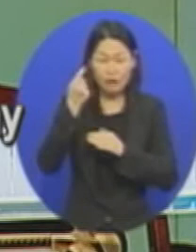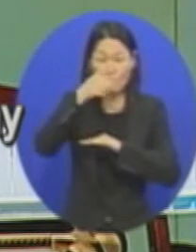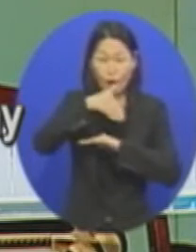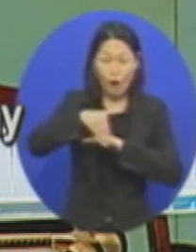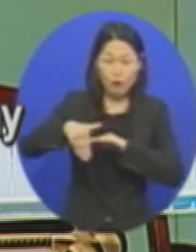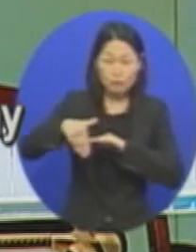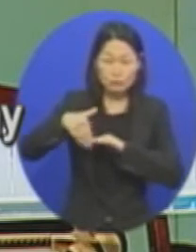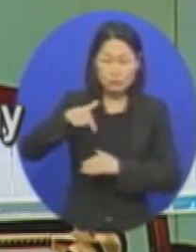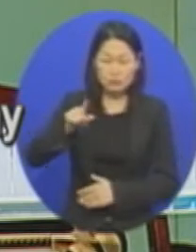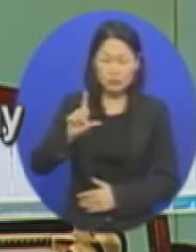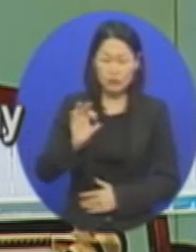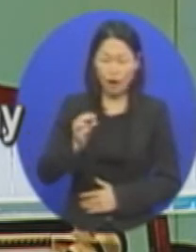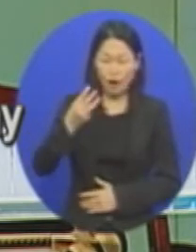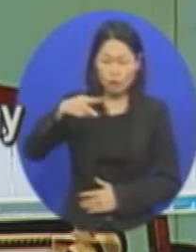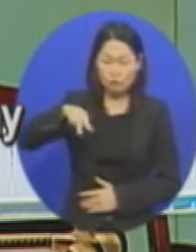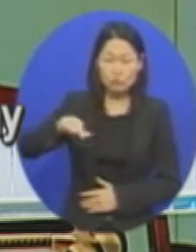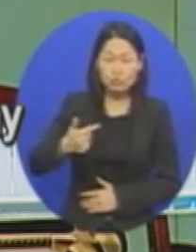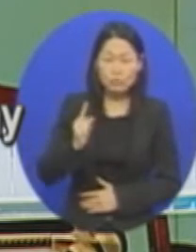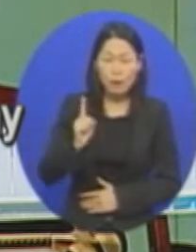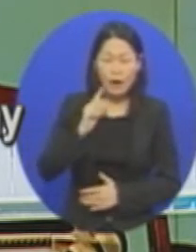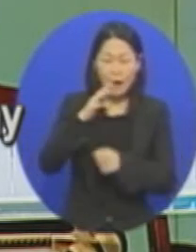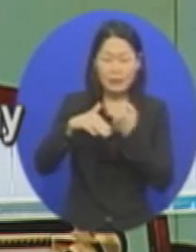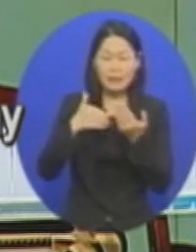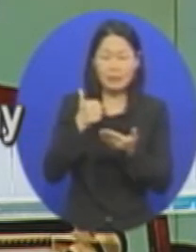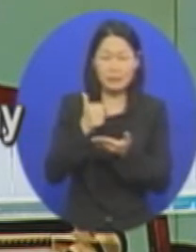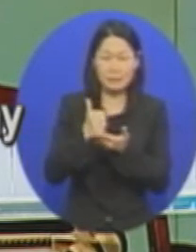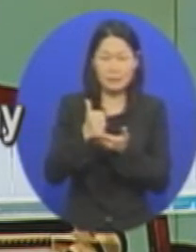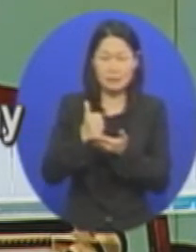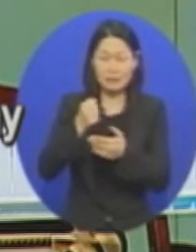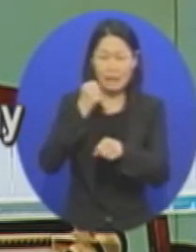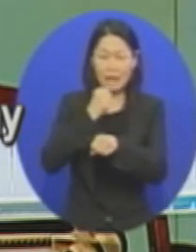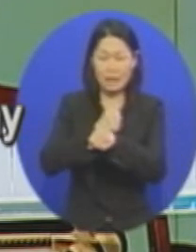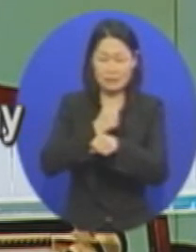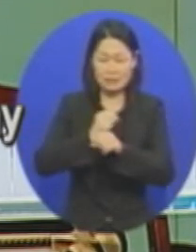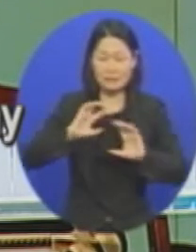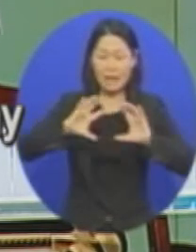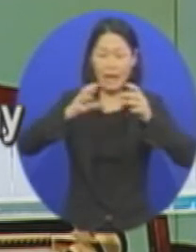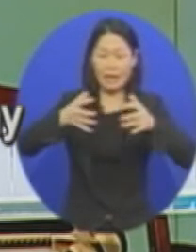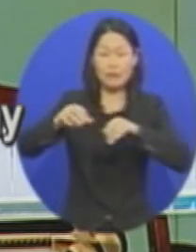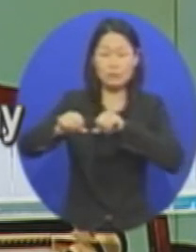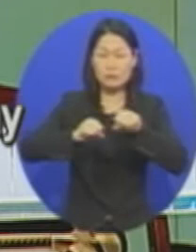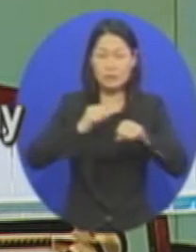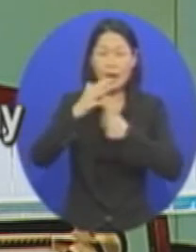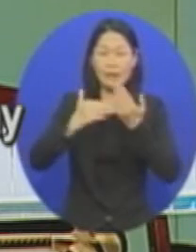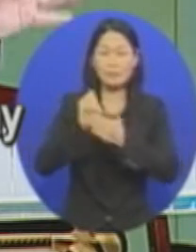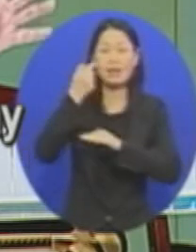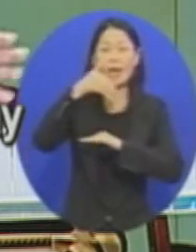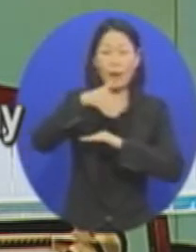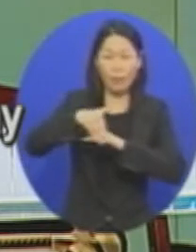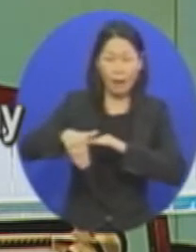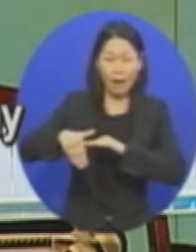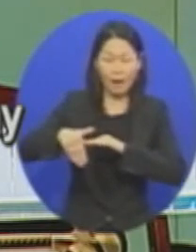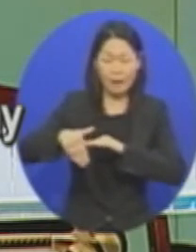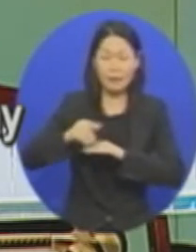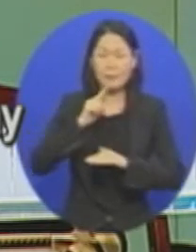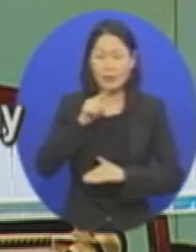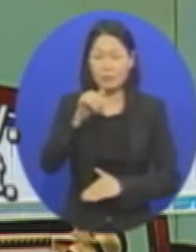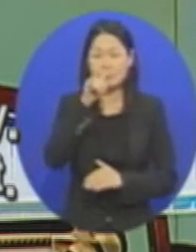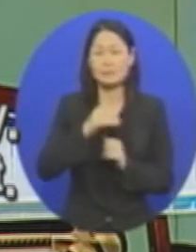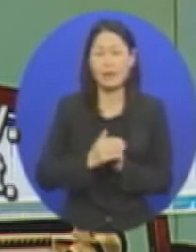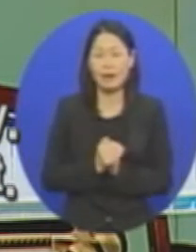것은 하나님만이 하시는 세계를 움직이시는 하나님의 계획 하나님의 섭리를 말하는